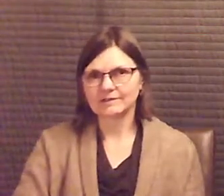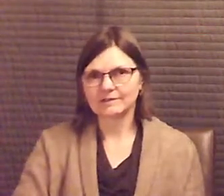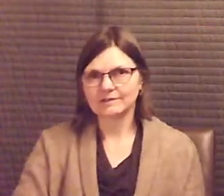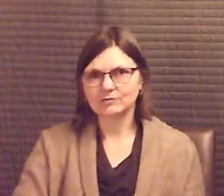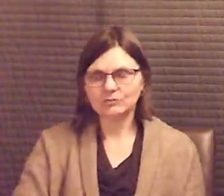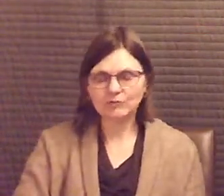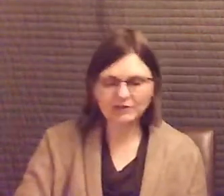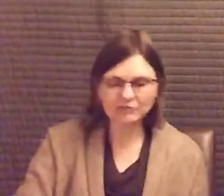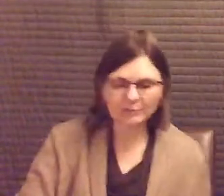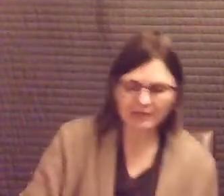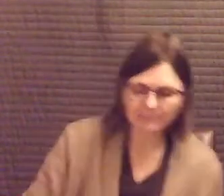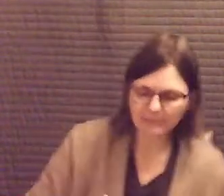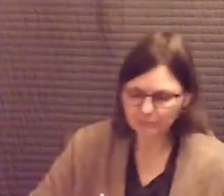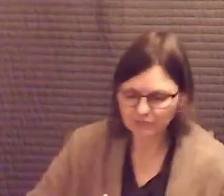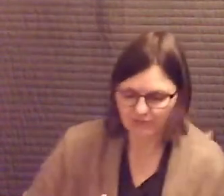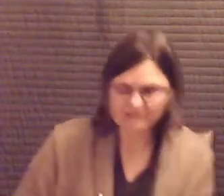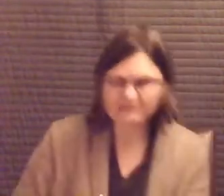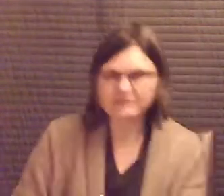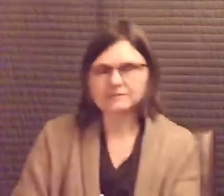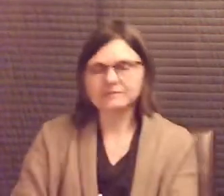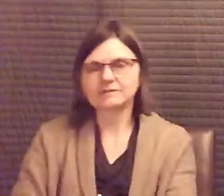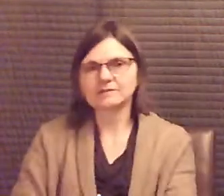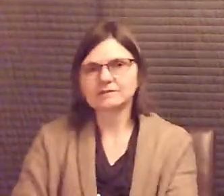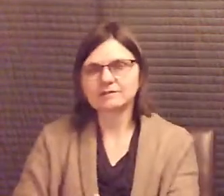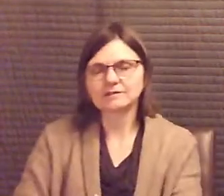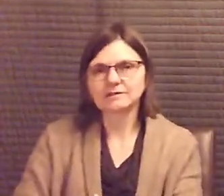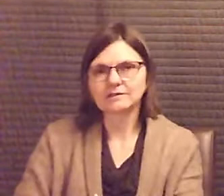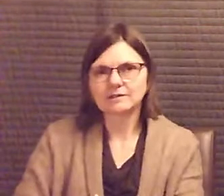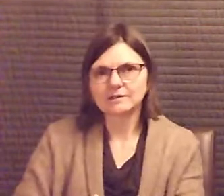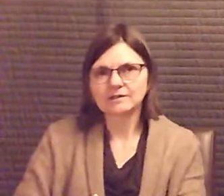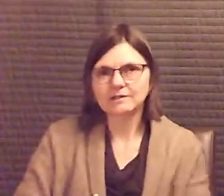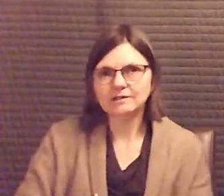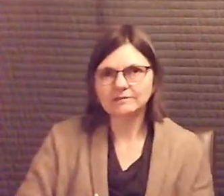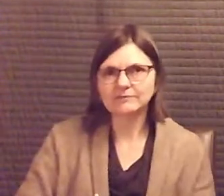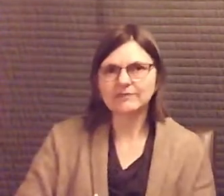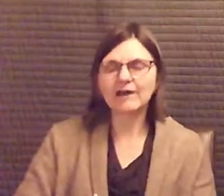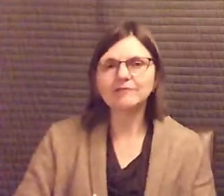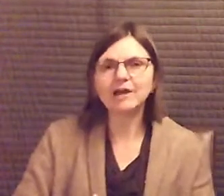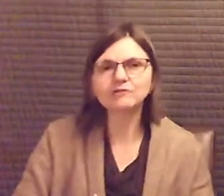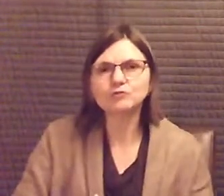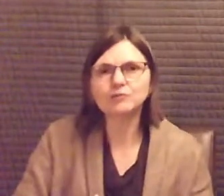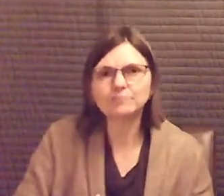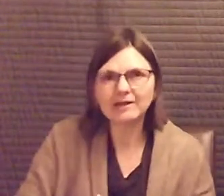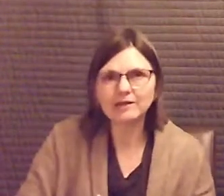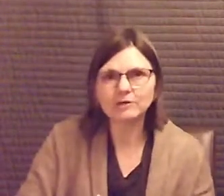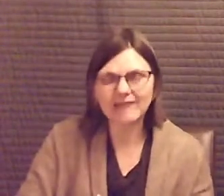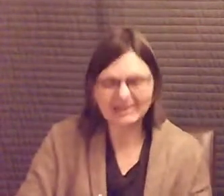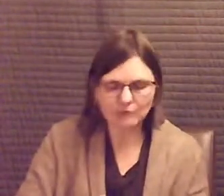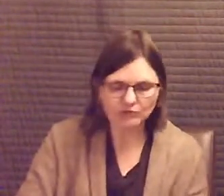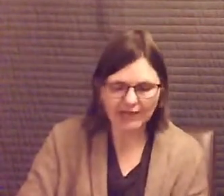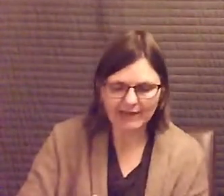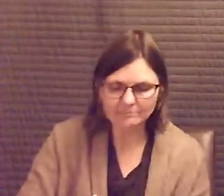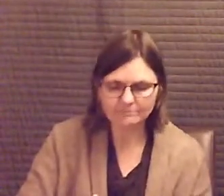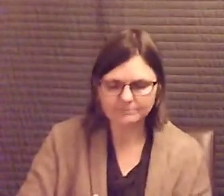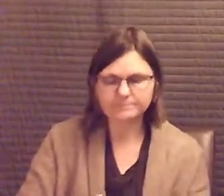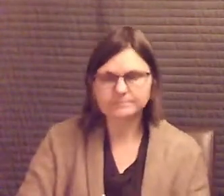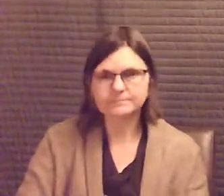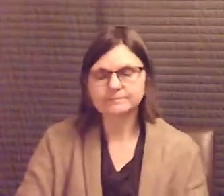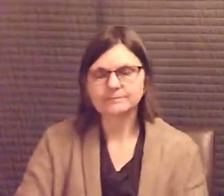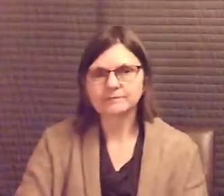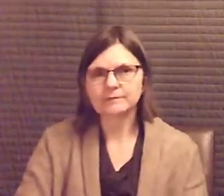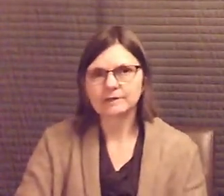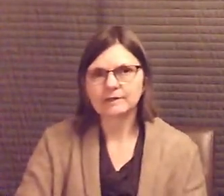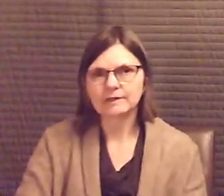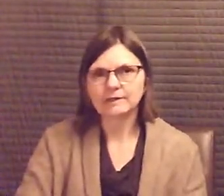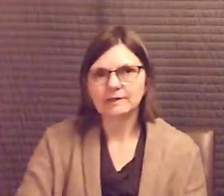het signaal is ook dat je patmos was bandura daar naartoe verbannen waarom je gaan hoor nu al